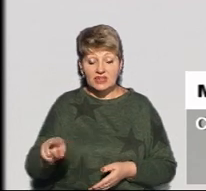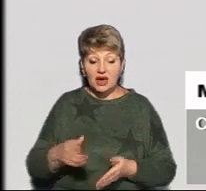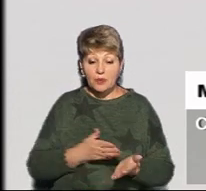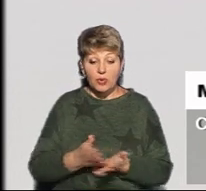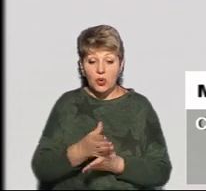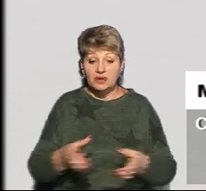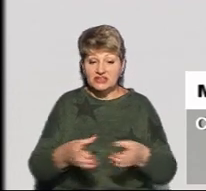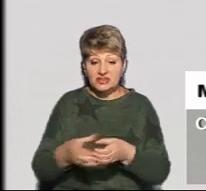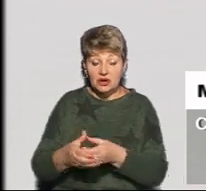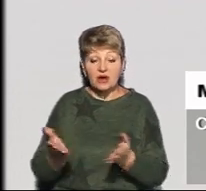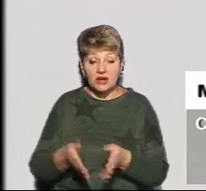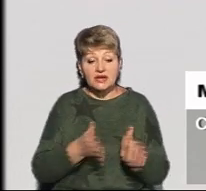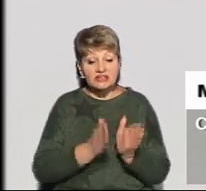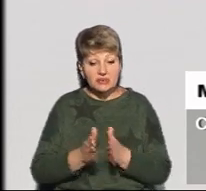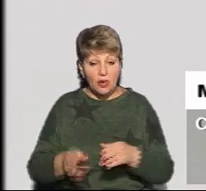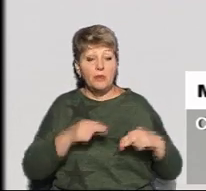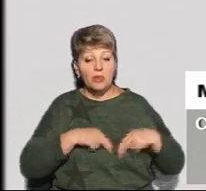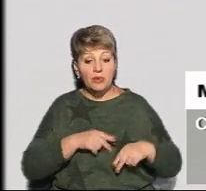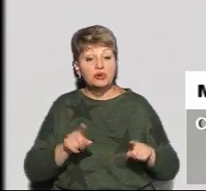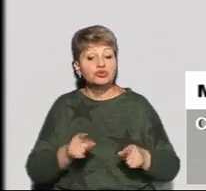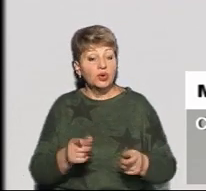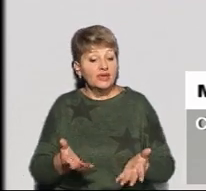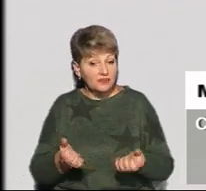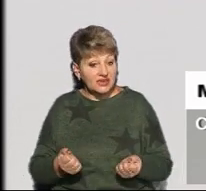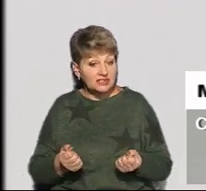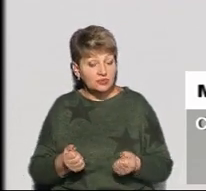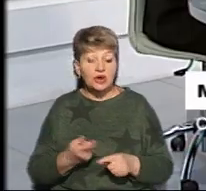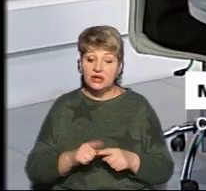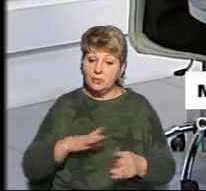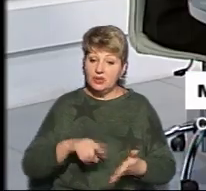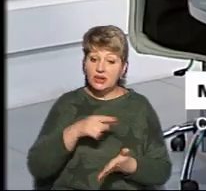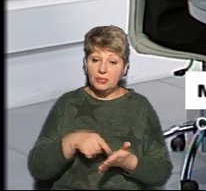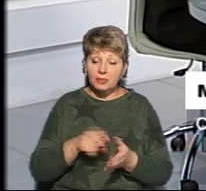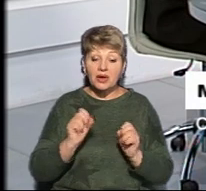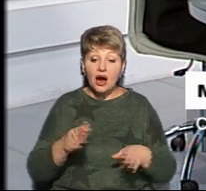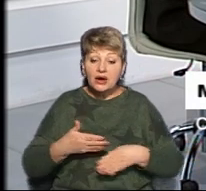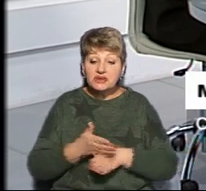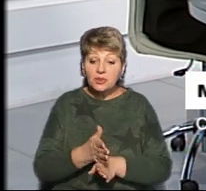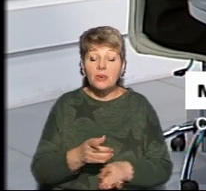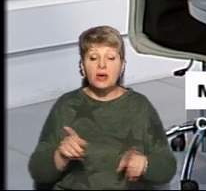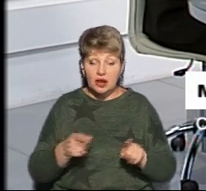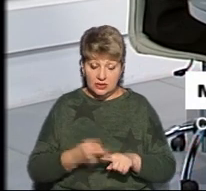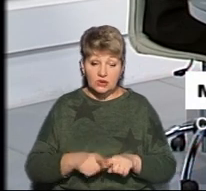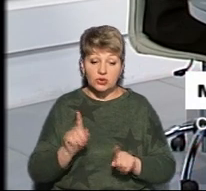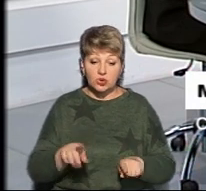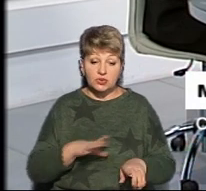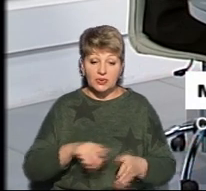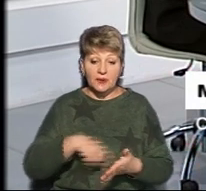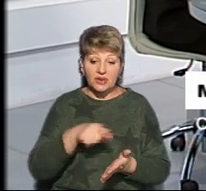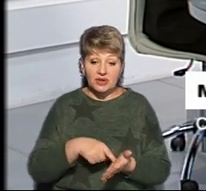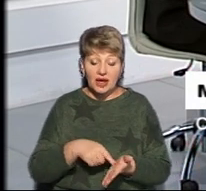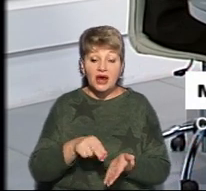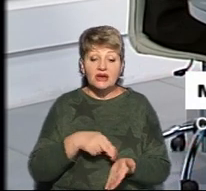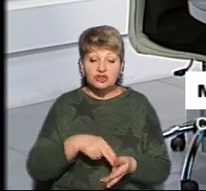політичних силах, які системно працювали. От вони візьмуть. Що вони візьмуть? Це було питання. Як воно розподілиться? Це було питання. Якраз от черкащани,